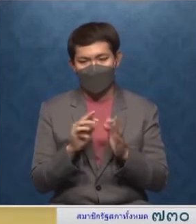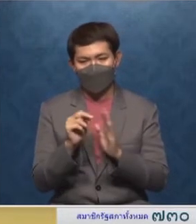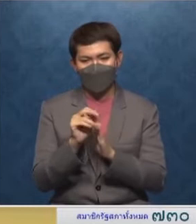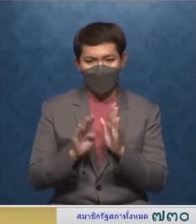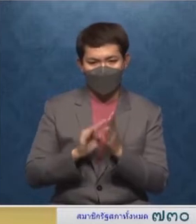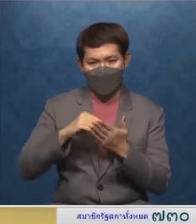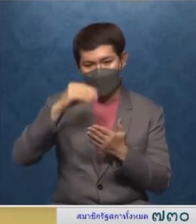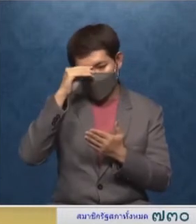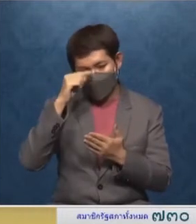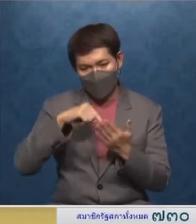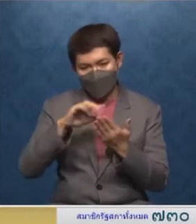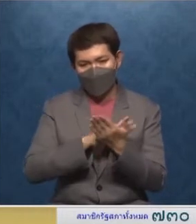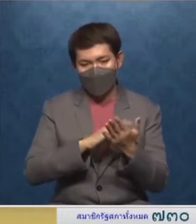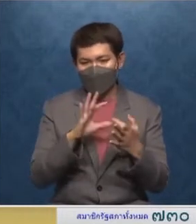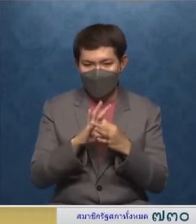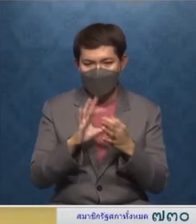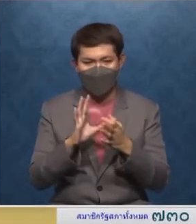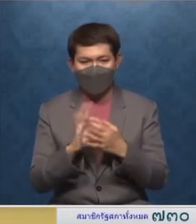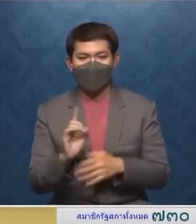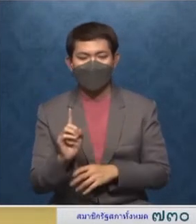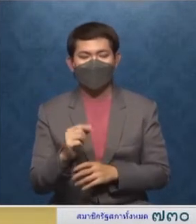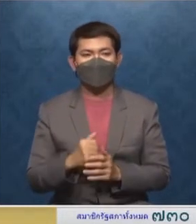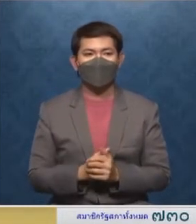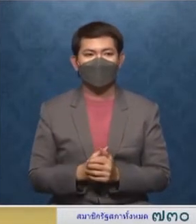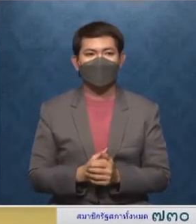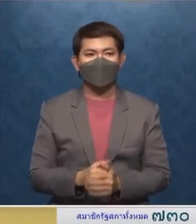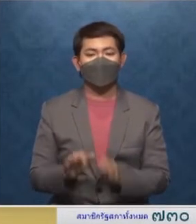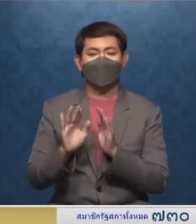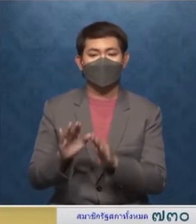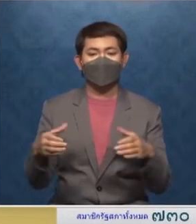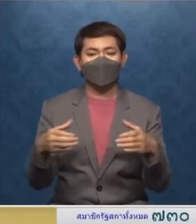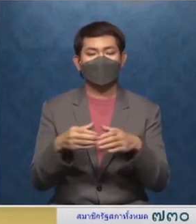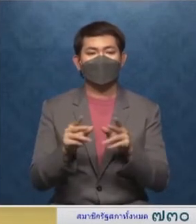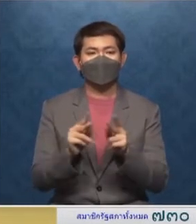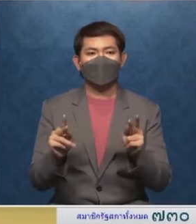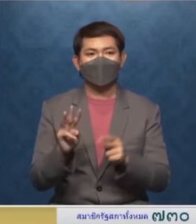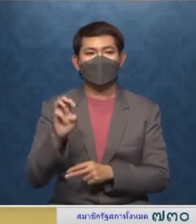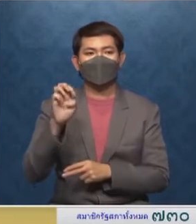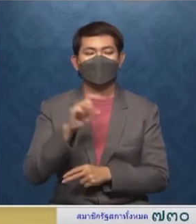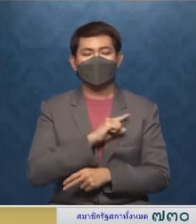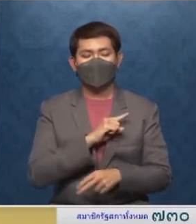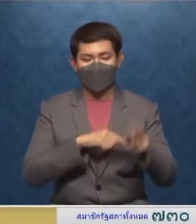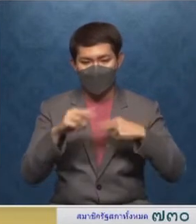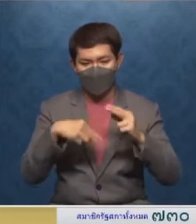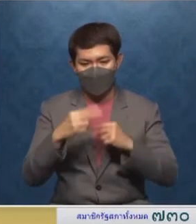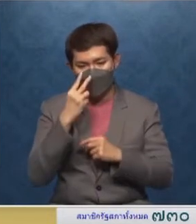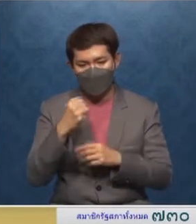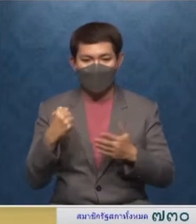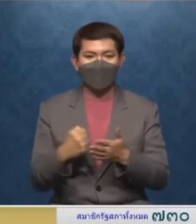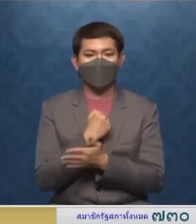การศึกษาของชาติอย่างไรนะครับอันนี้ก็ฝากคณะกรรมการวิสามัญด้วยว่าน่าเสียดายที่